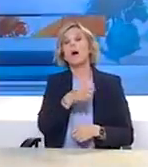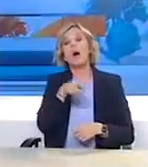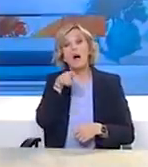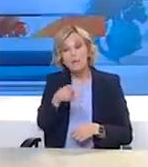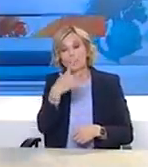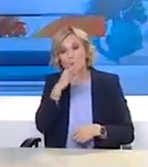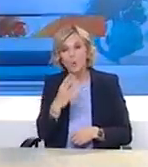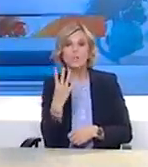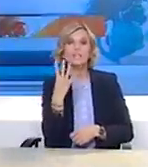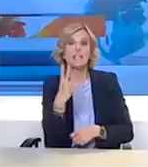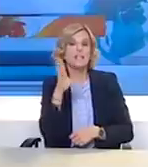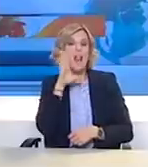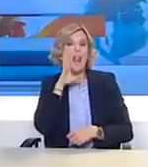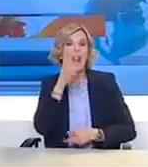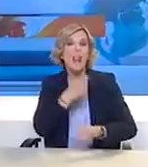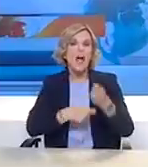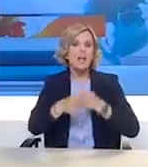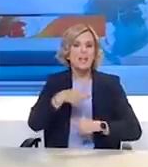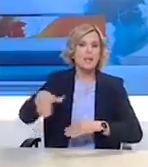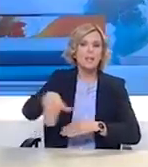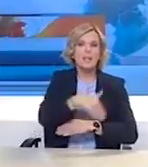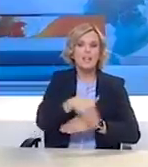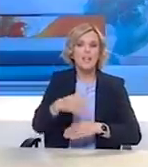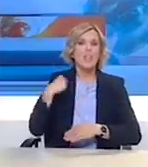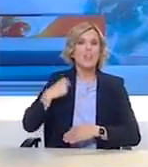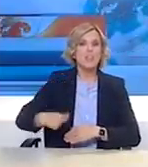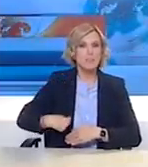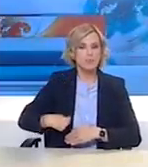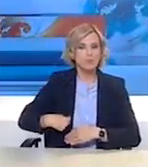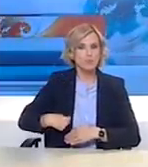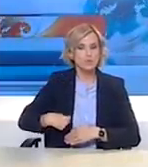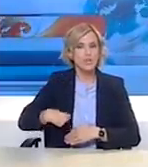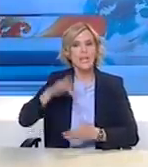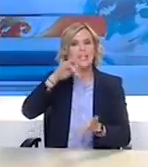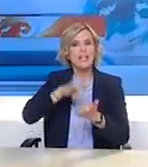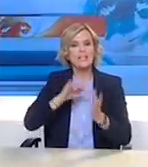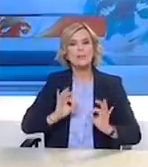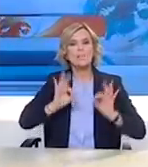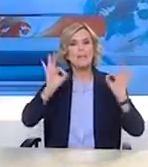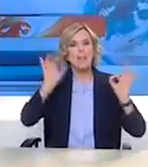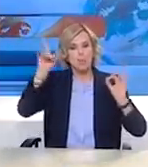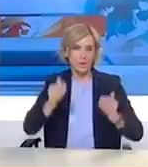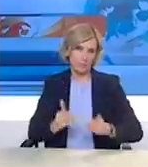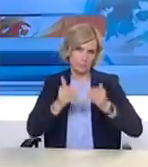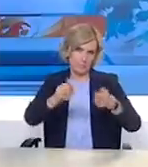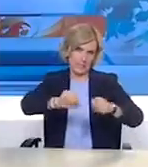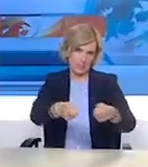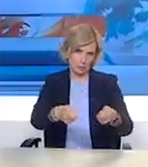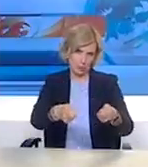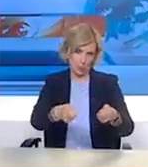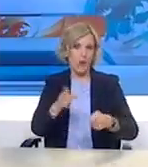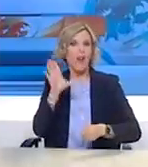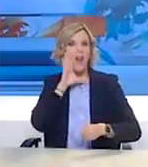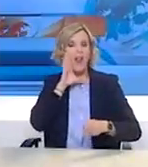λαϊκές. Η λειτουργία της λαϊκής αγοράς επί της οδού Μικράς Ασίας στο Δήμο Νεάπολης Οικαιών της Περιφέρειας Κεντρικής Μακεδονίας. Η λαϊκή αγορά της Δημοτικής